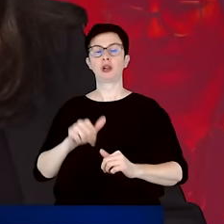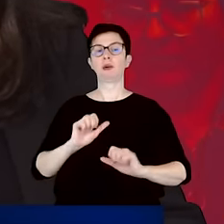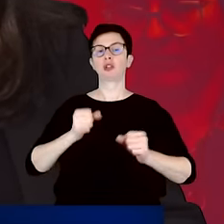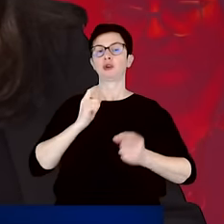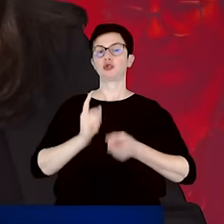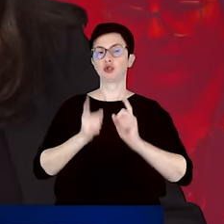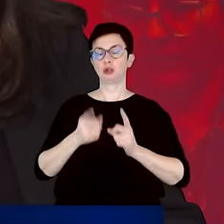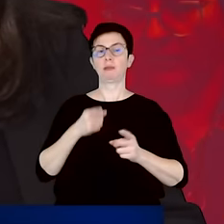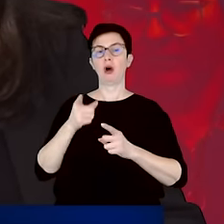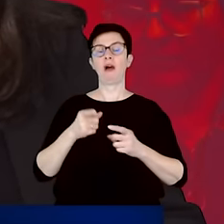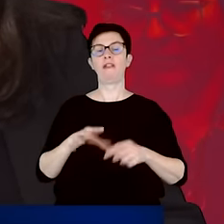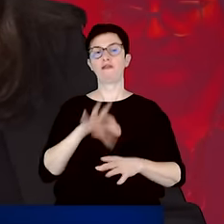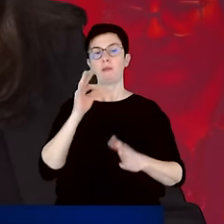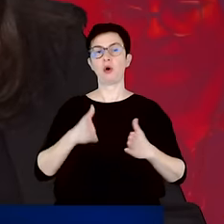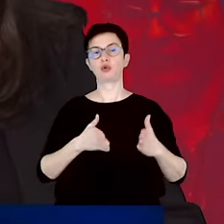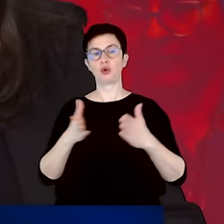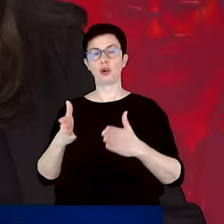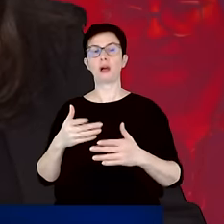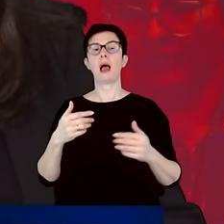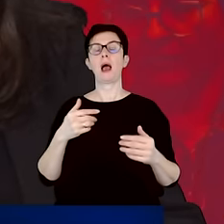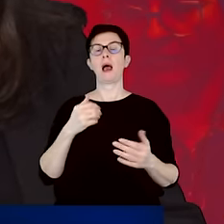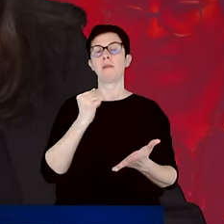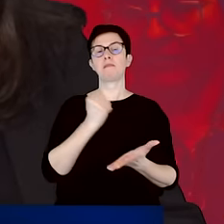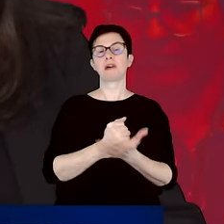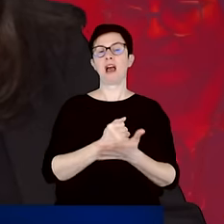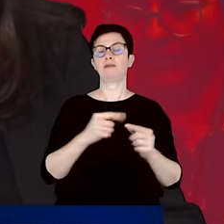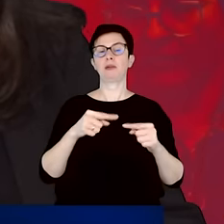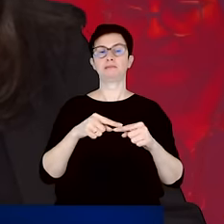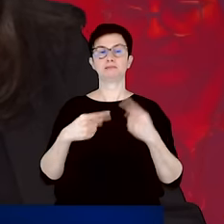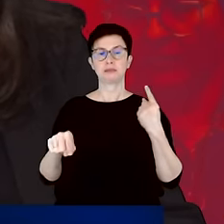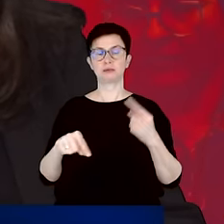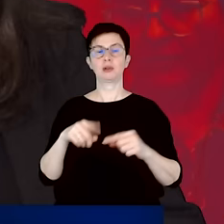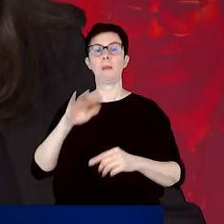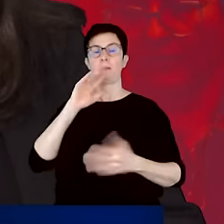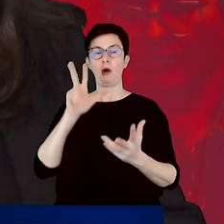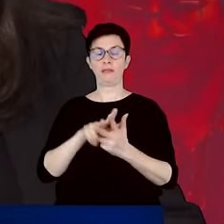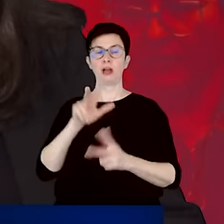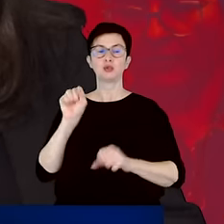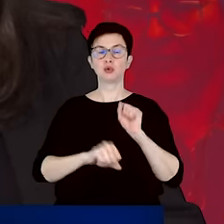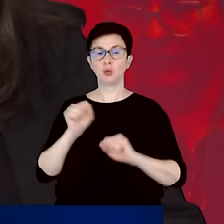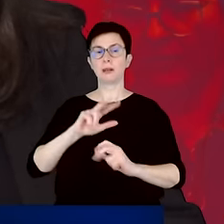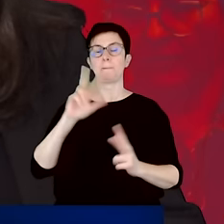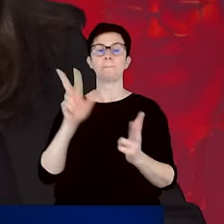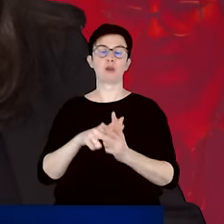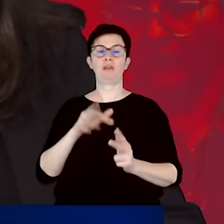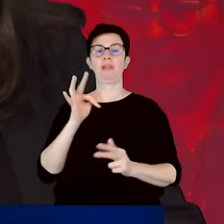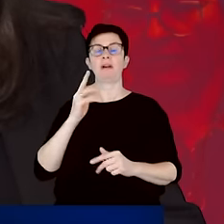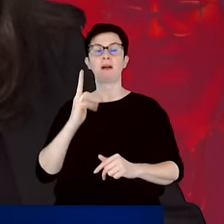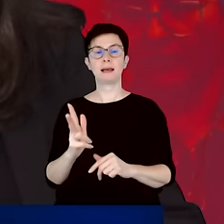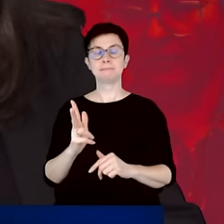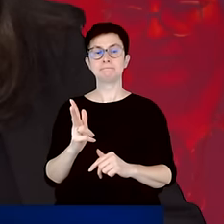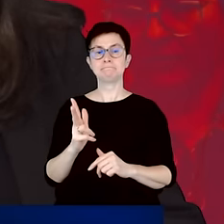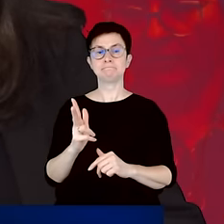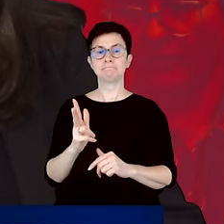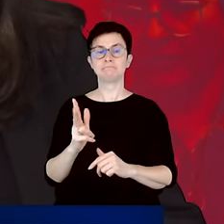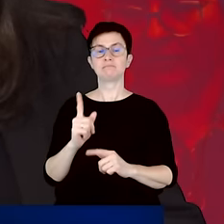ścieżkę, która jest z prawem kompletnie niezgodna. Potwierdzają to sądy, potwierdza to Trybunał Konstytucyjny. Tyle tylko, że to